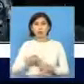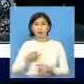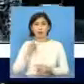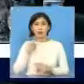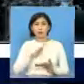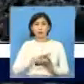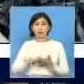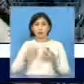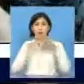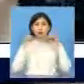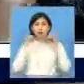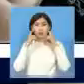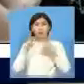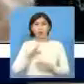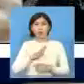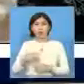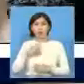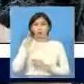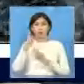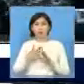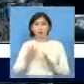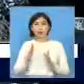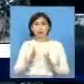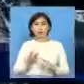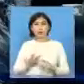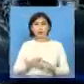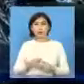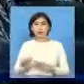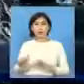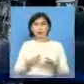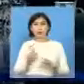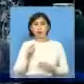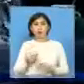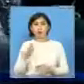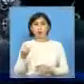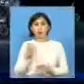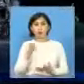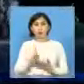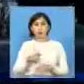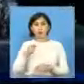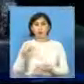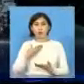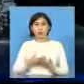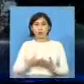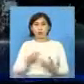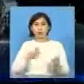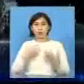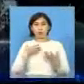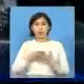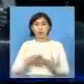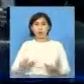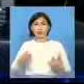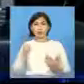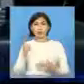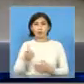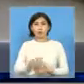и надеть маску. Но важно понимать, что только этих действий здесь мало. Врачи рекомендуют укреплять свой иммунитет